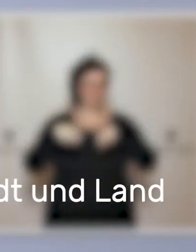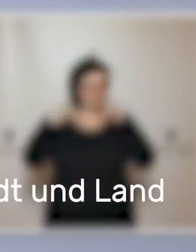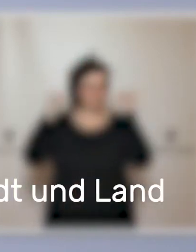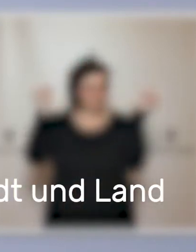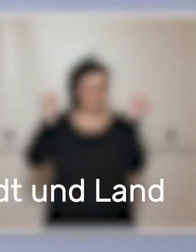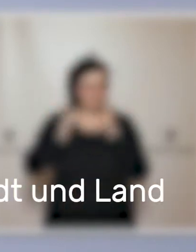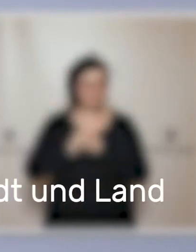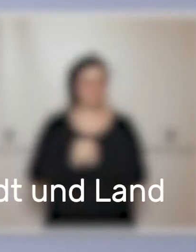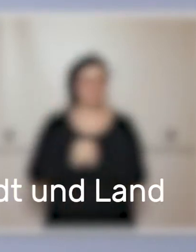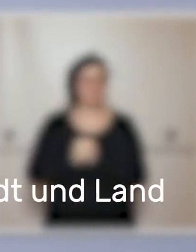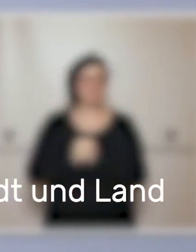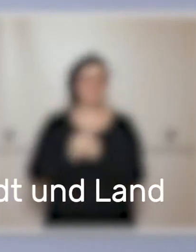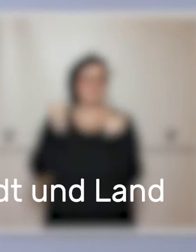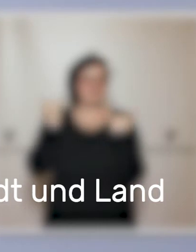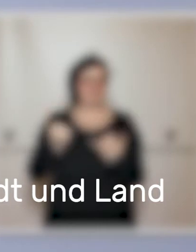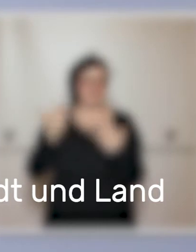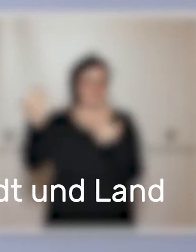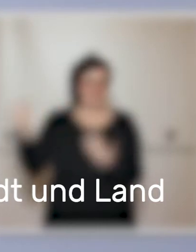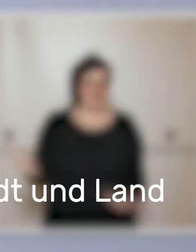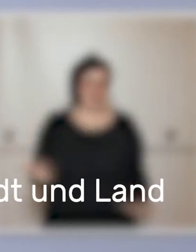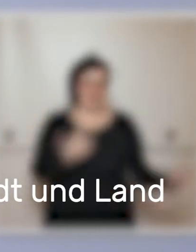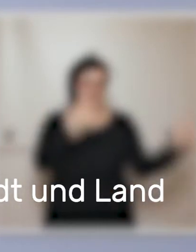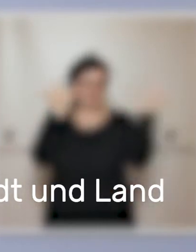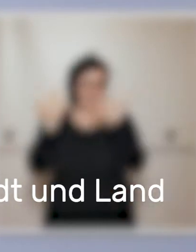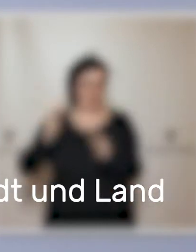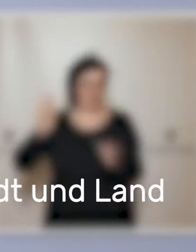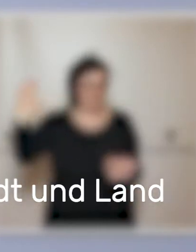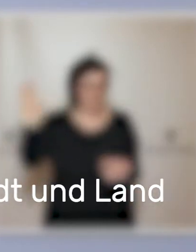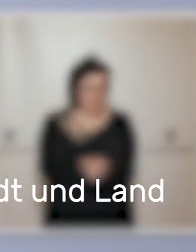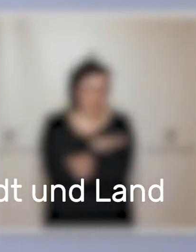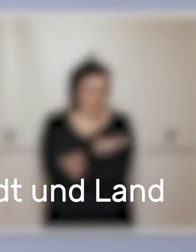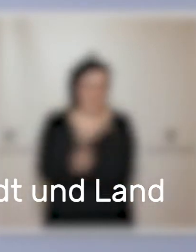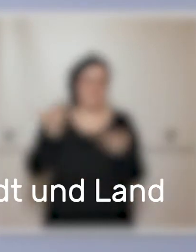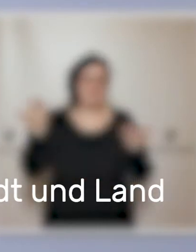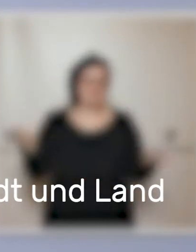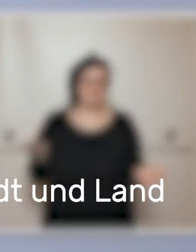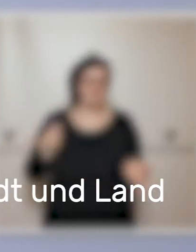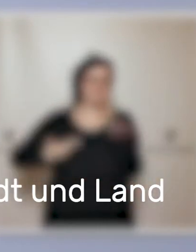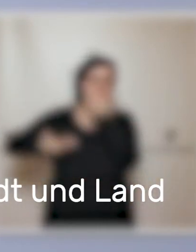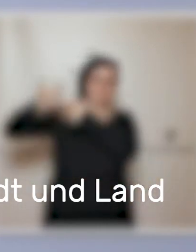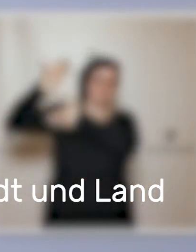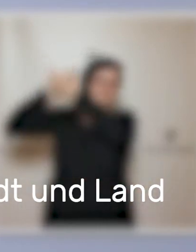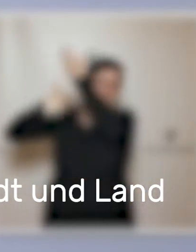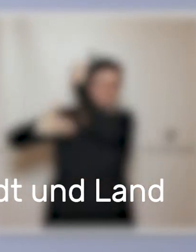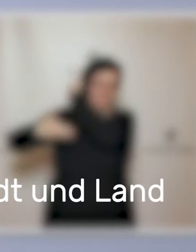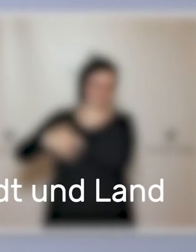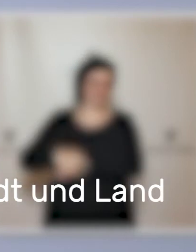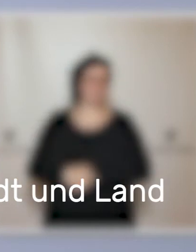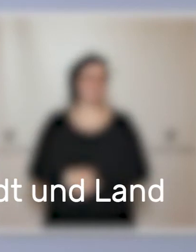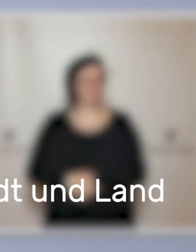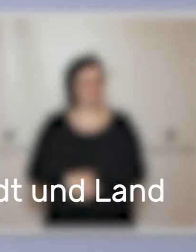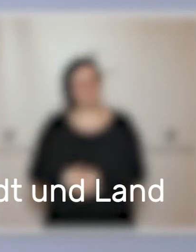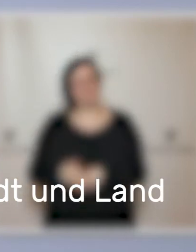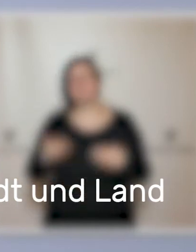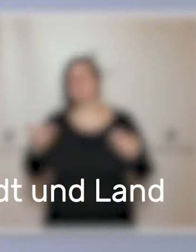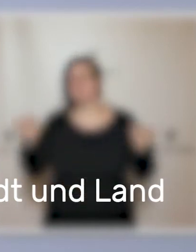dazu verlässt man sich weiter auf das sogenannte zentrale orte system ein modell von 1933 welches in